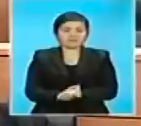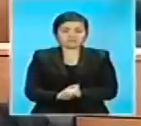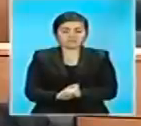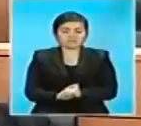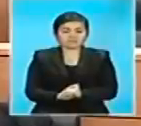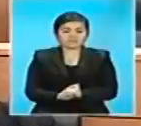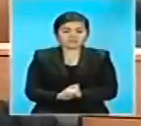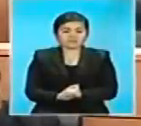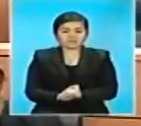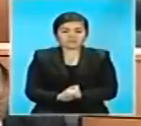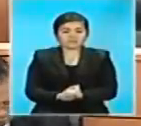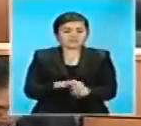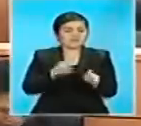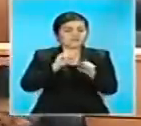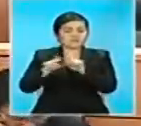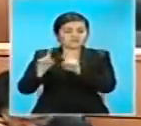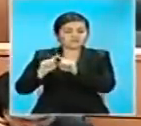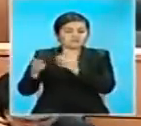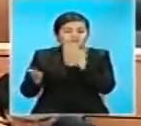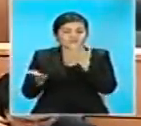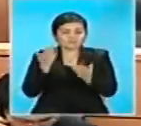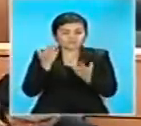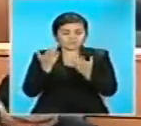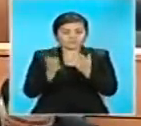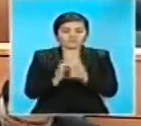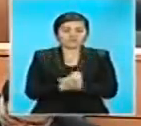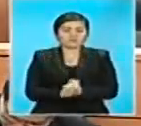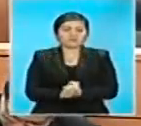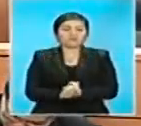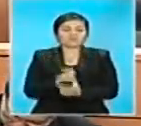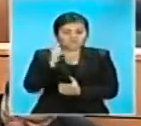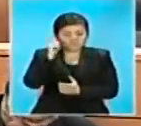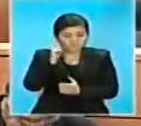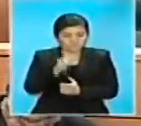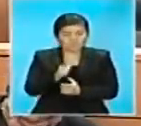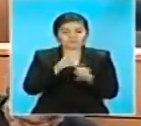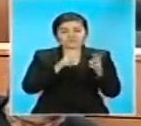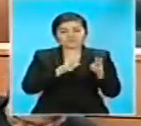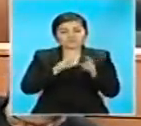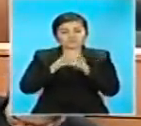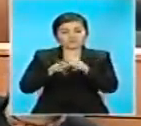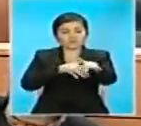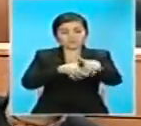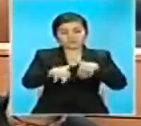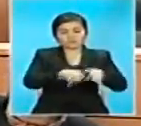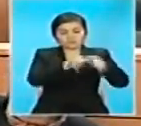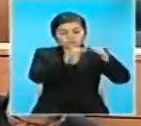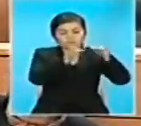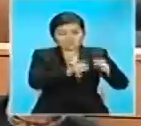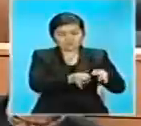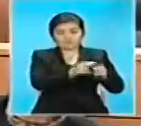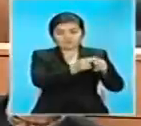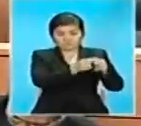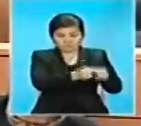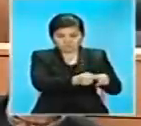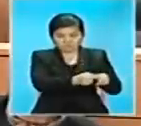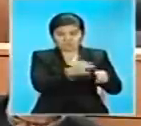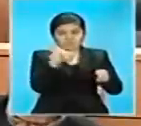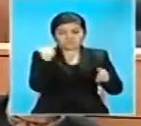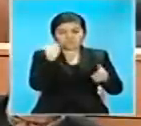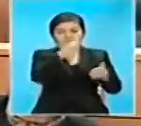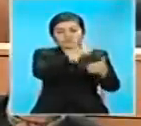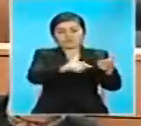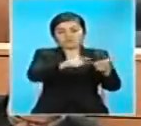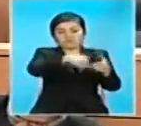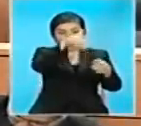เพราะว่ายังไงก็แล้วแต่นั้นต้องผ่านการเลือกตั้งของพี่น้องประชาชนและที่สำคัญก็ไม่ต้อง